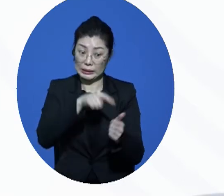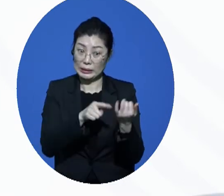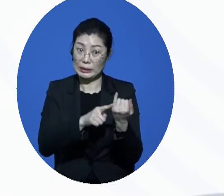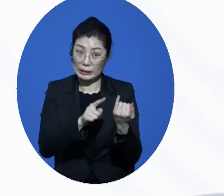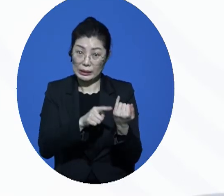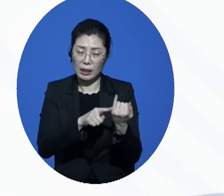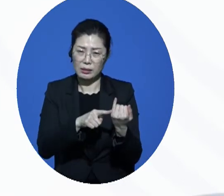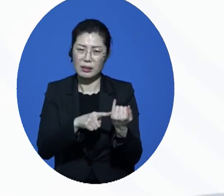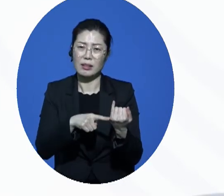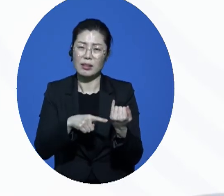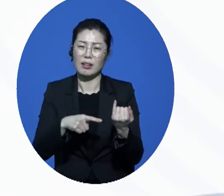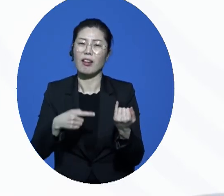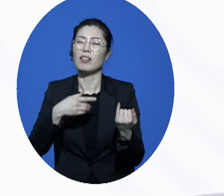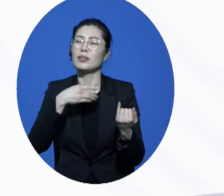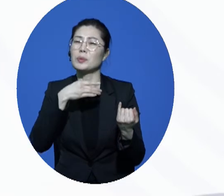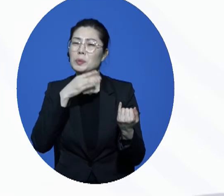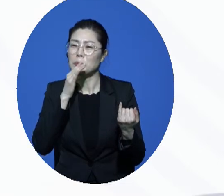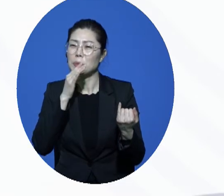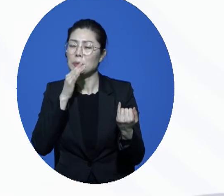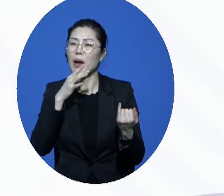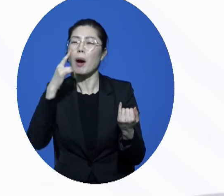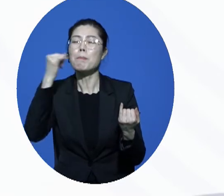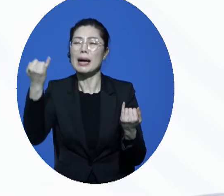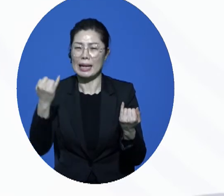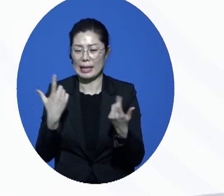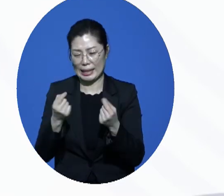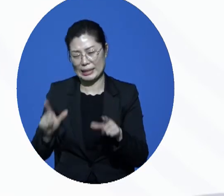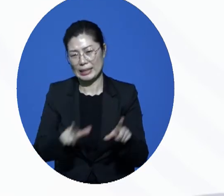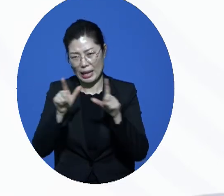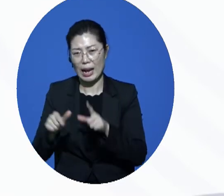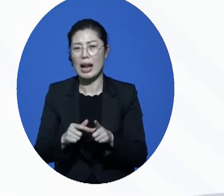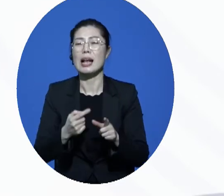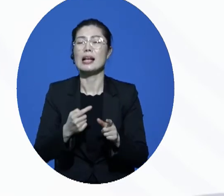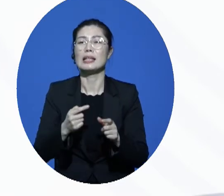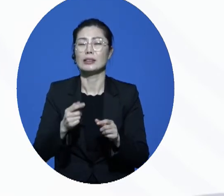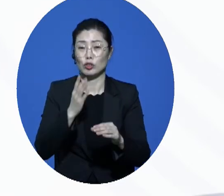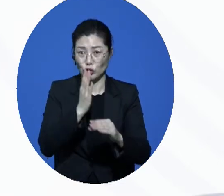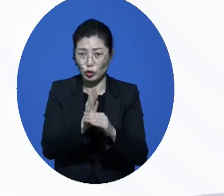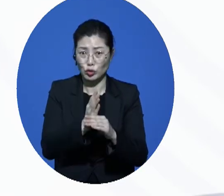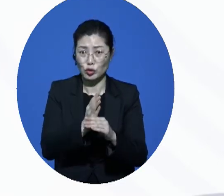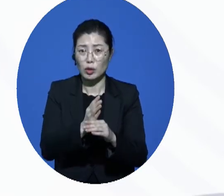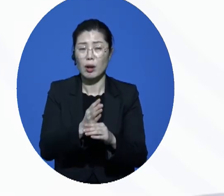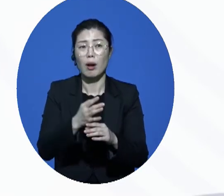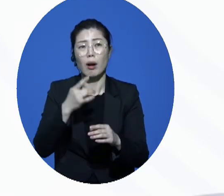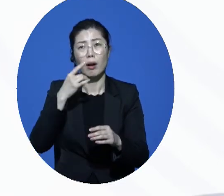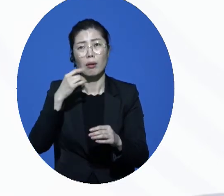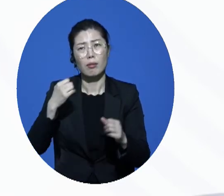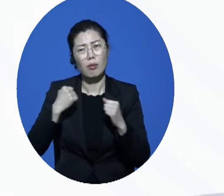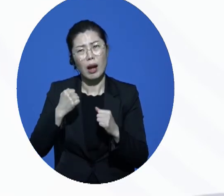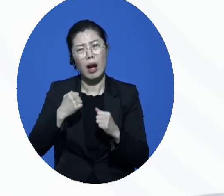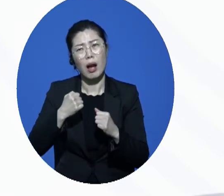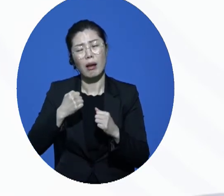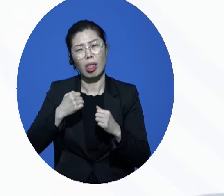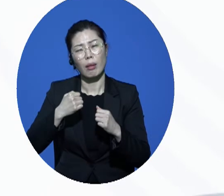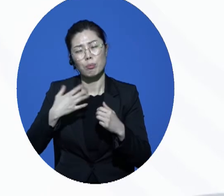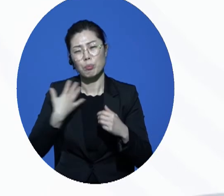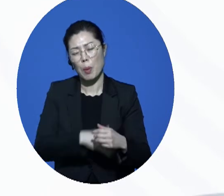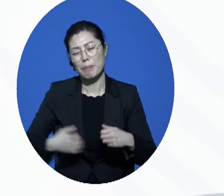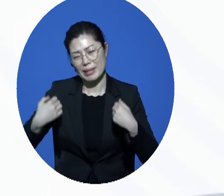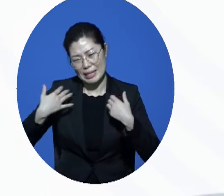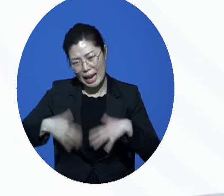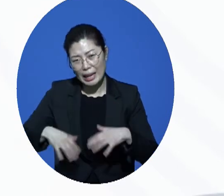생활을 하고 있었고요. 14일 자가격리 기간 동안 건강이 좋지 않은 노모가 거의 이 신체적으로